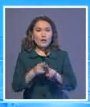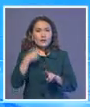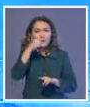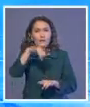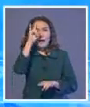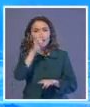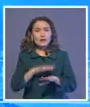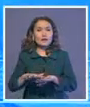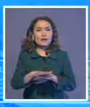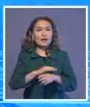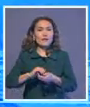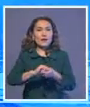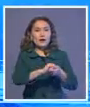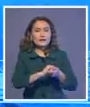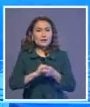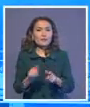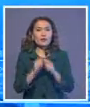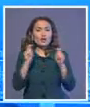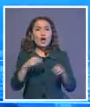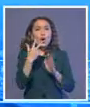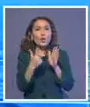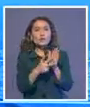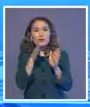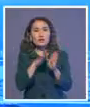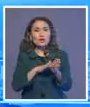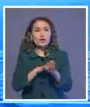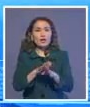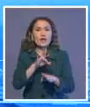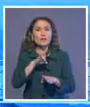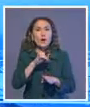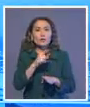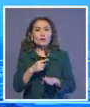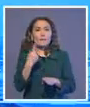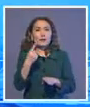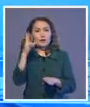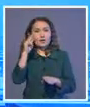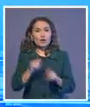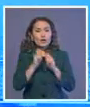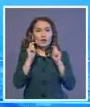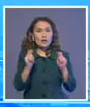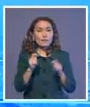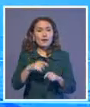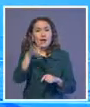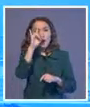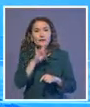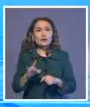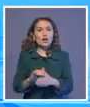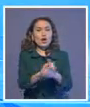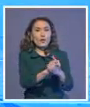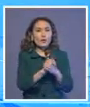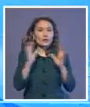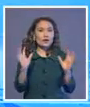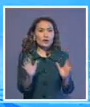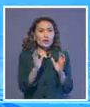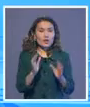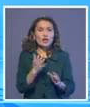Жалғастырсақ, биыл Қазақстан халқы ассамблеясының құрылғанына 18 жыл. Наурыздың бірінде құрылған қоғамдық институт елдегі береке бірлік пен татулықтың